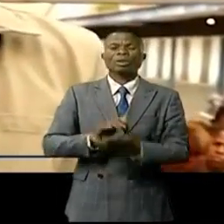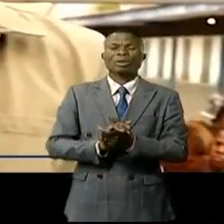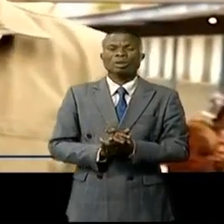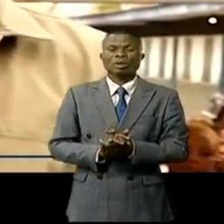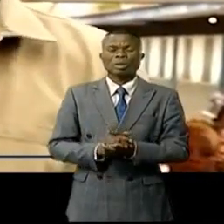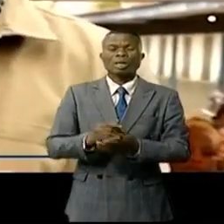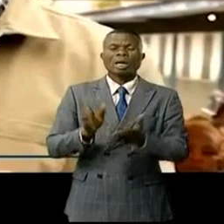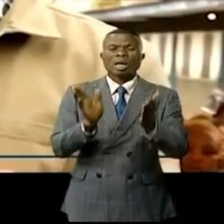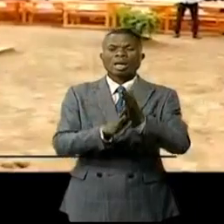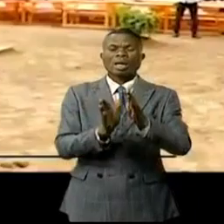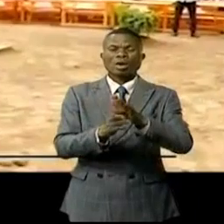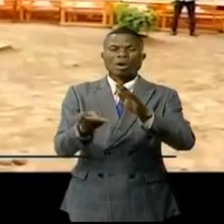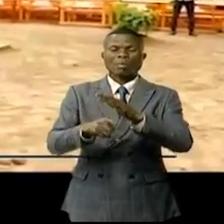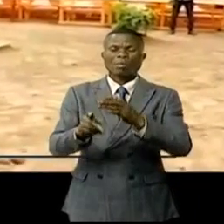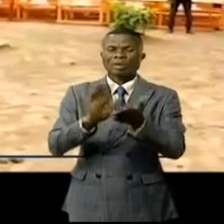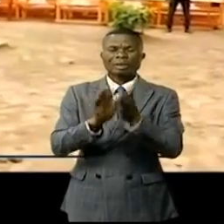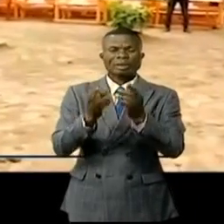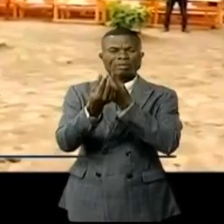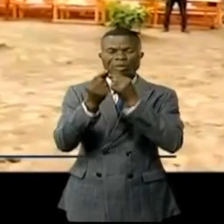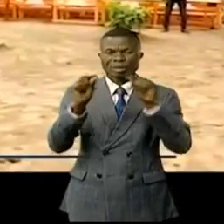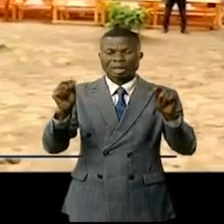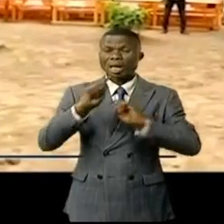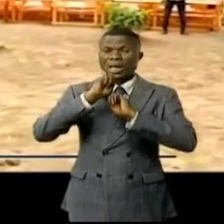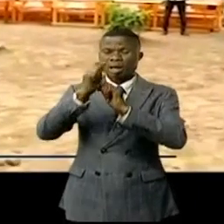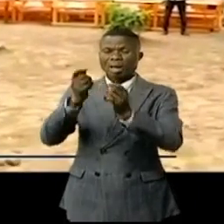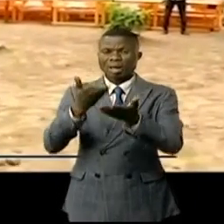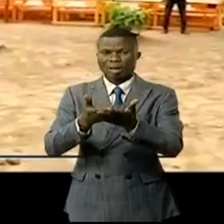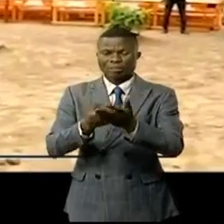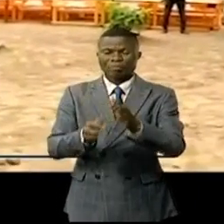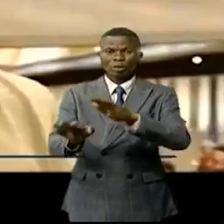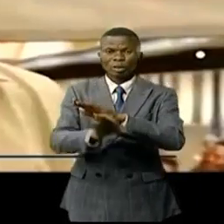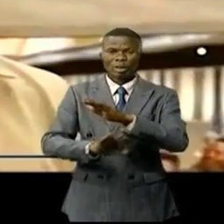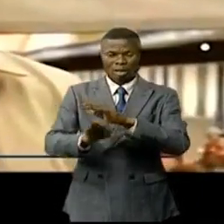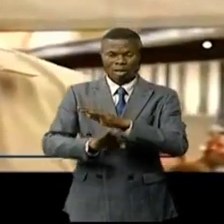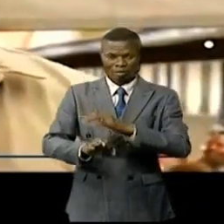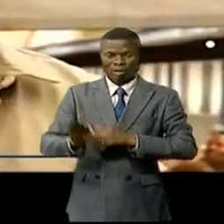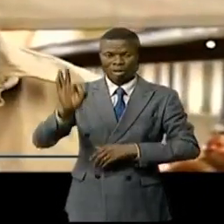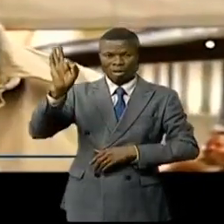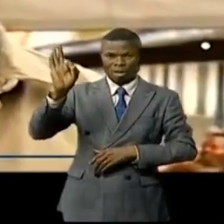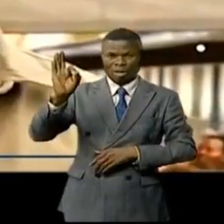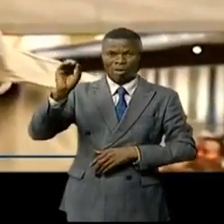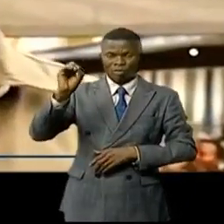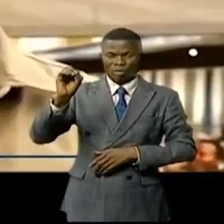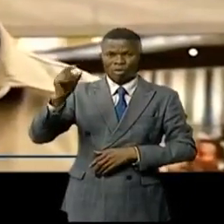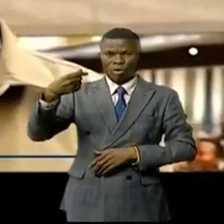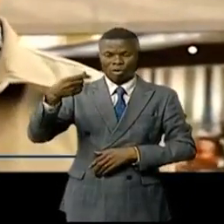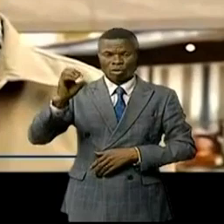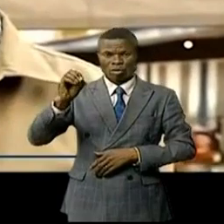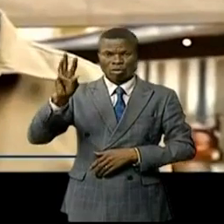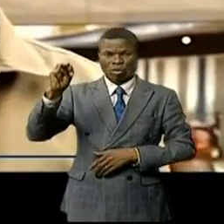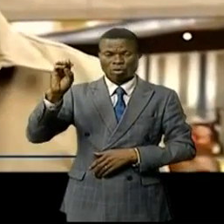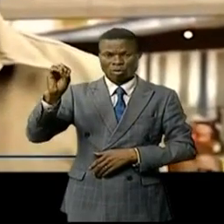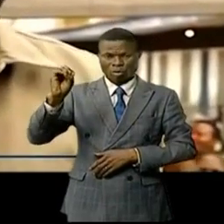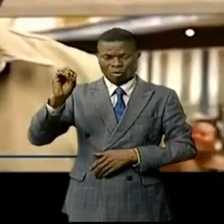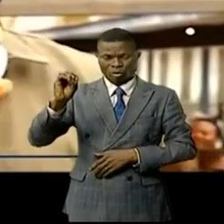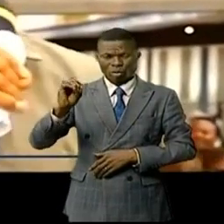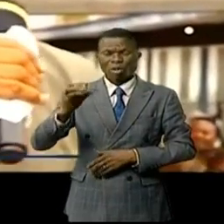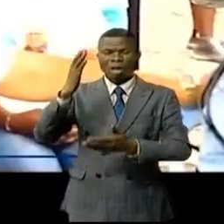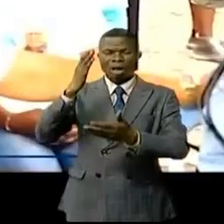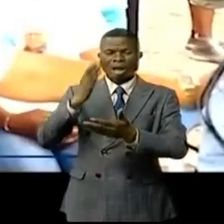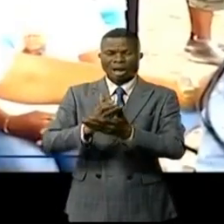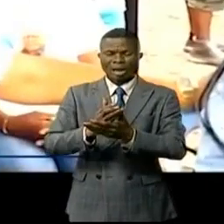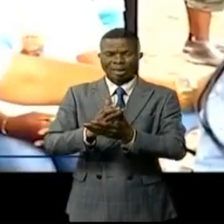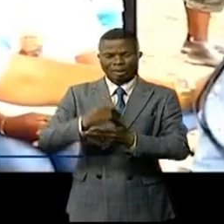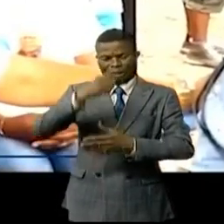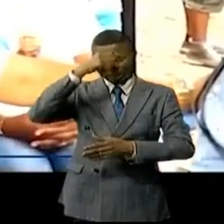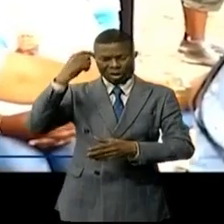la gratuité de l'enseignement. Par ces gestes, la Fondation Fogomo vise entre autres à alléger la charge de parents,